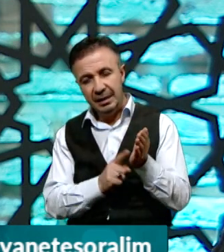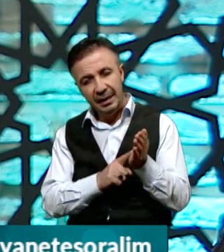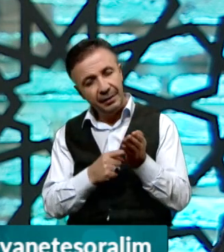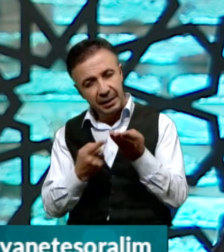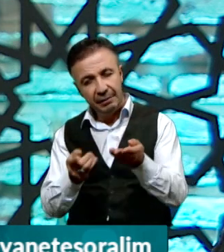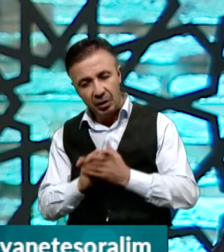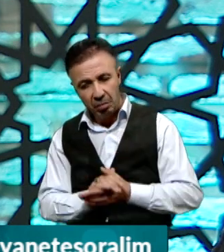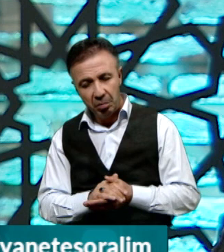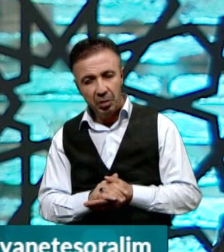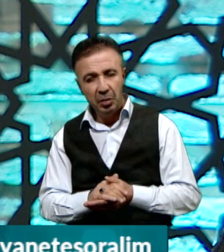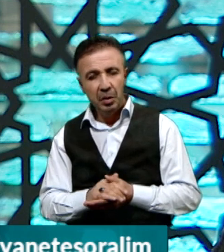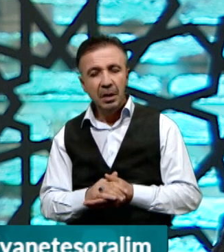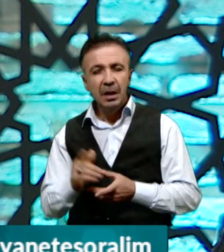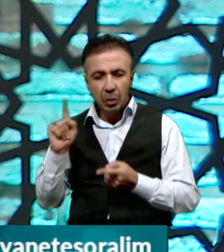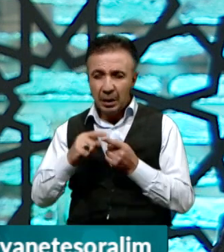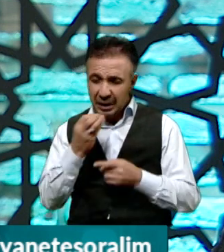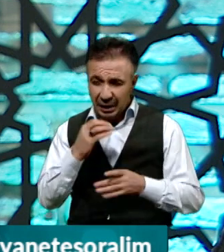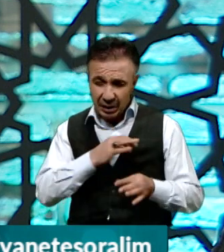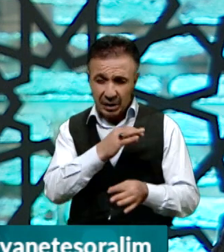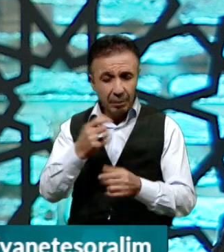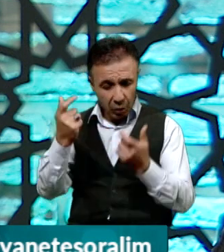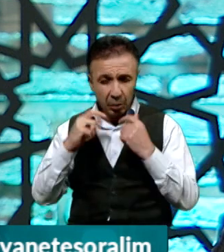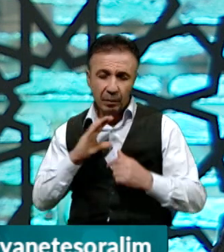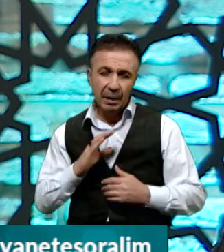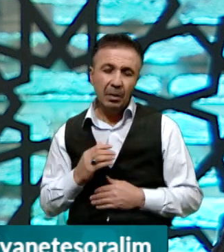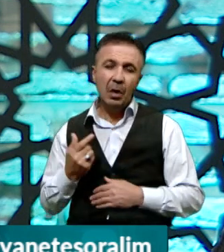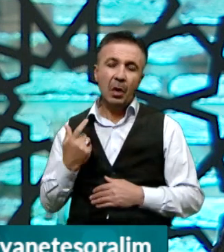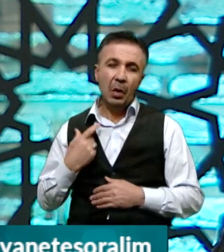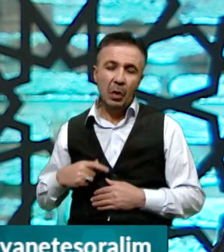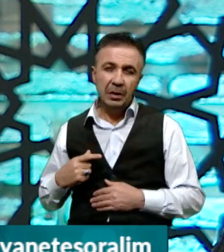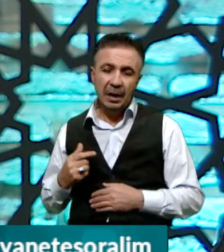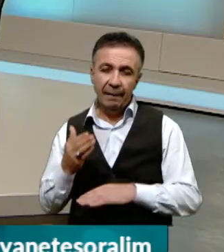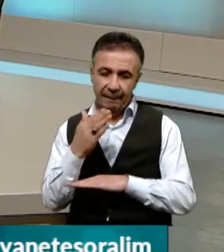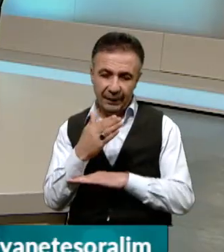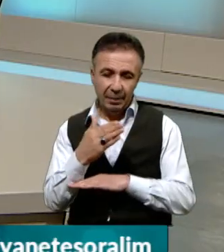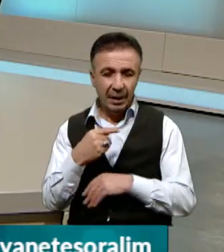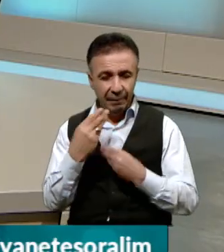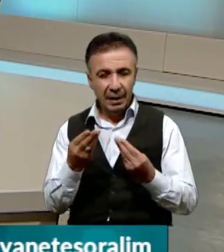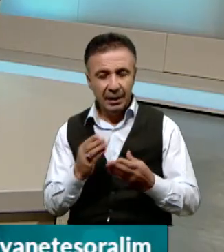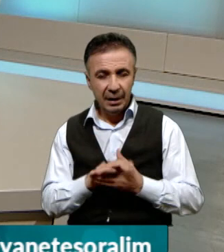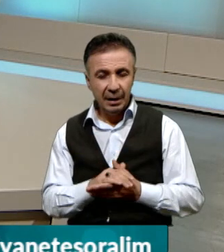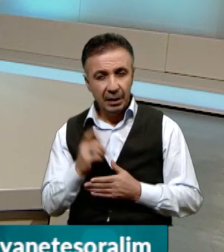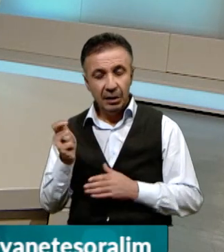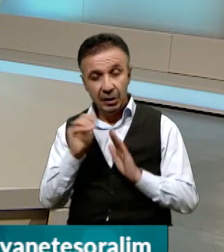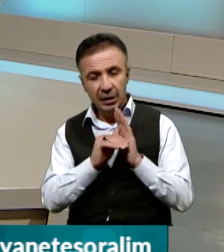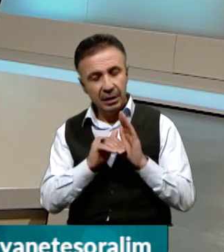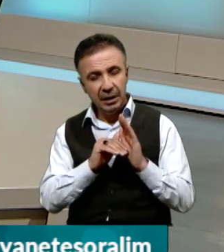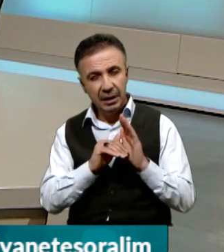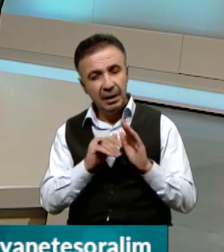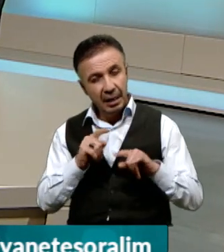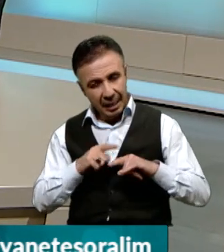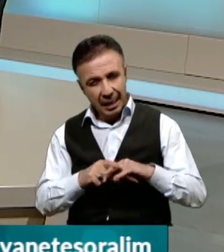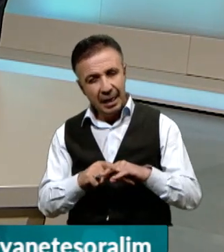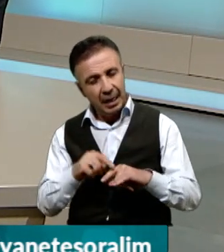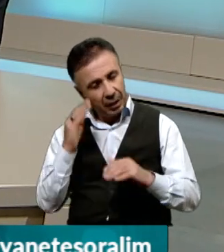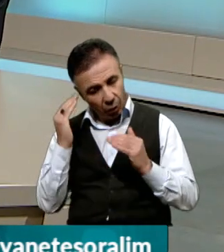tüketicinin bir sorumluluğu var mıdır hocam? Çünkü özel firmaların verdiği helal gıdanın şartları acaba tam yerini herhalde